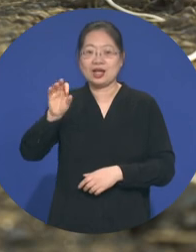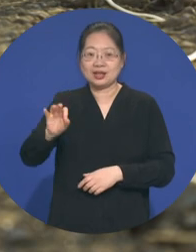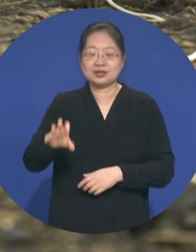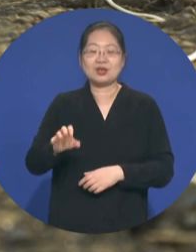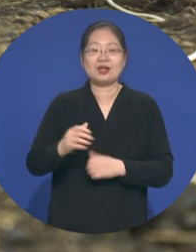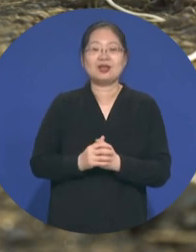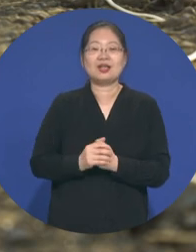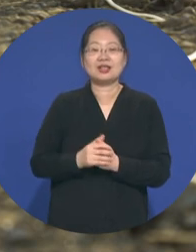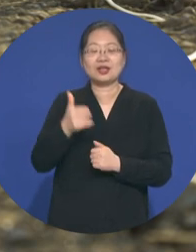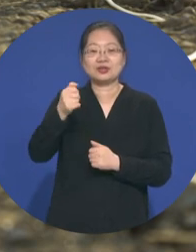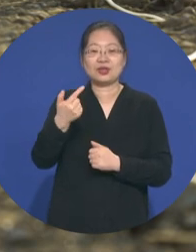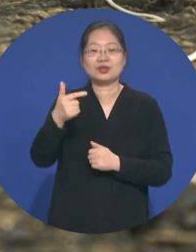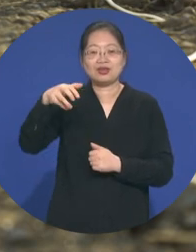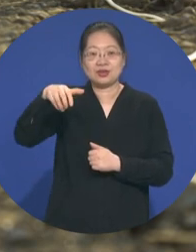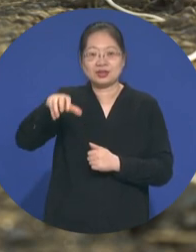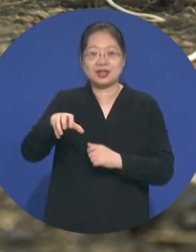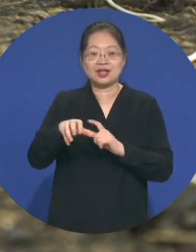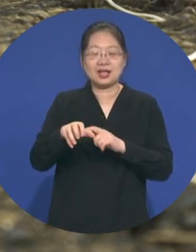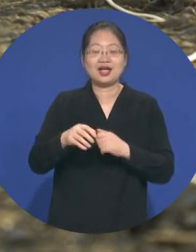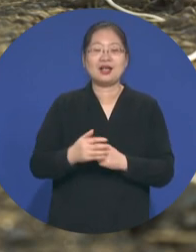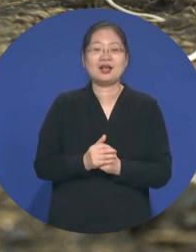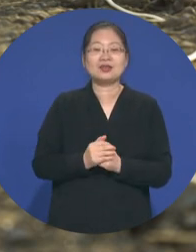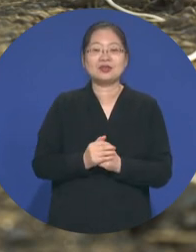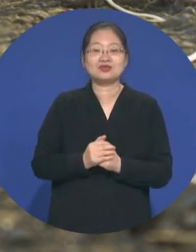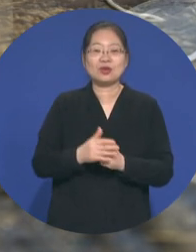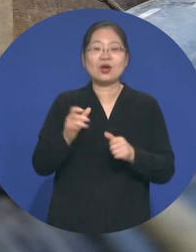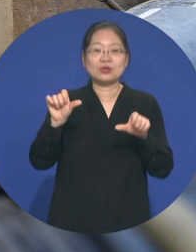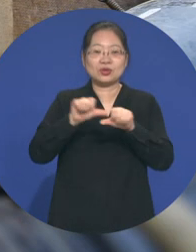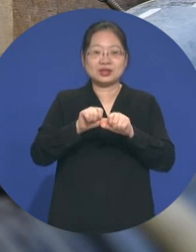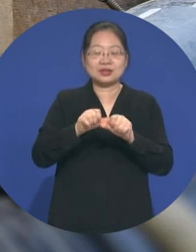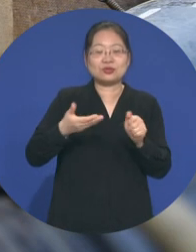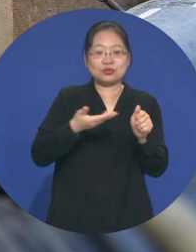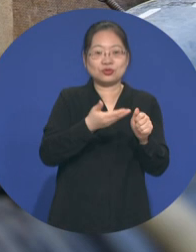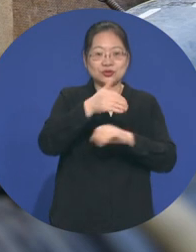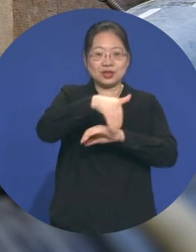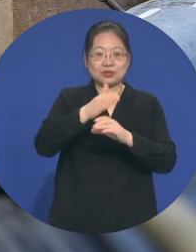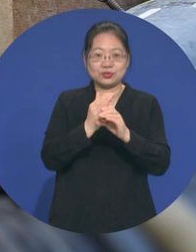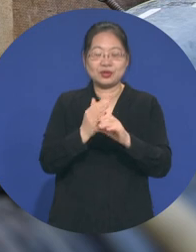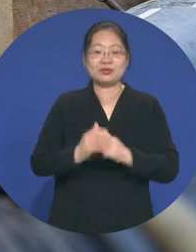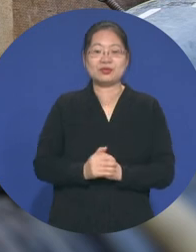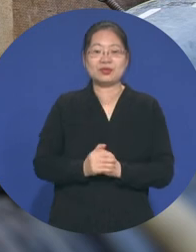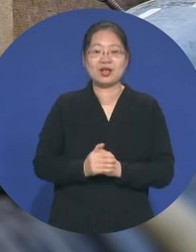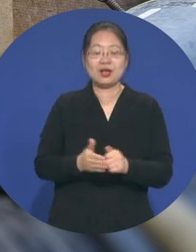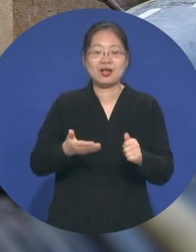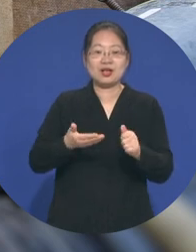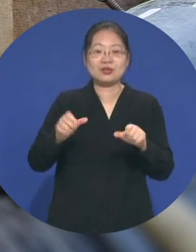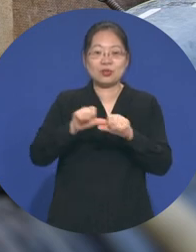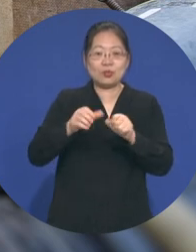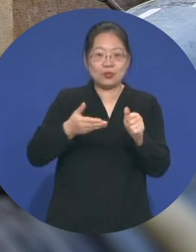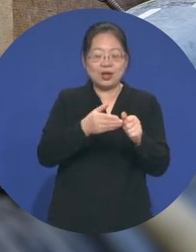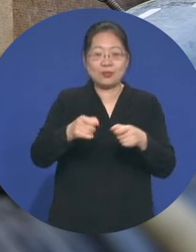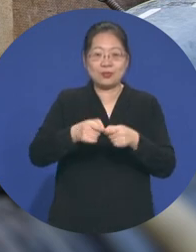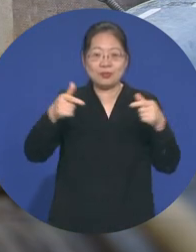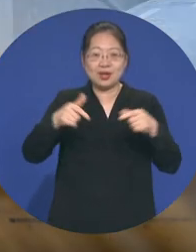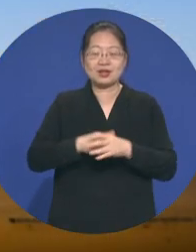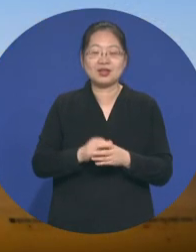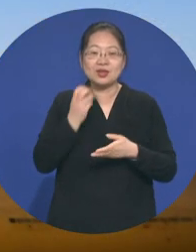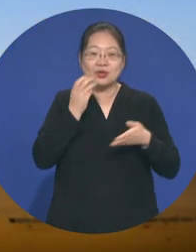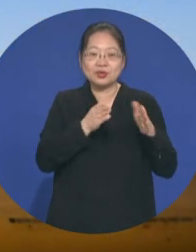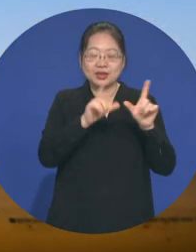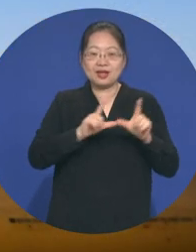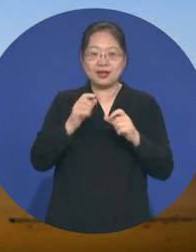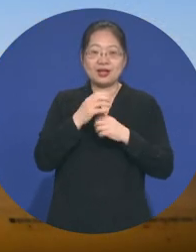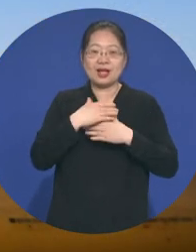지역이며 17만 천여 세대가 도시 가스를 공급받을 전망입니다 돈은 도시 가스 공급확대로 도민 정주